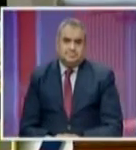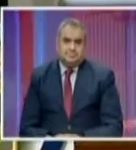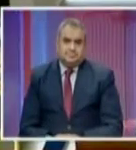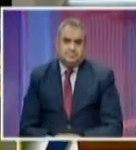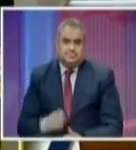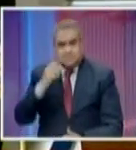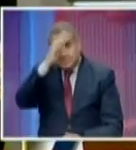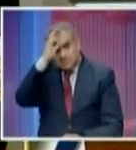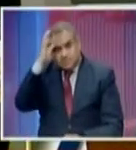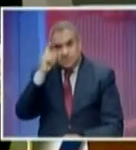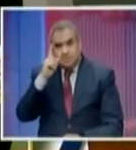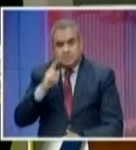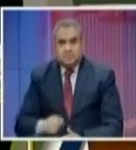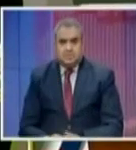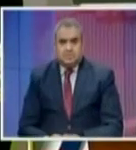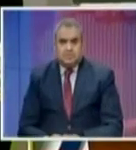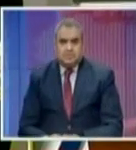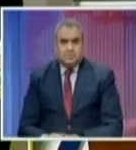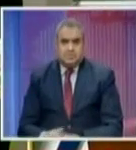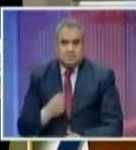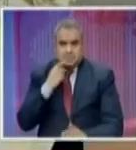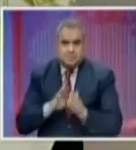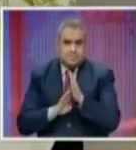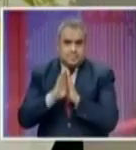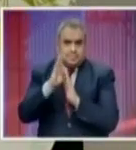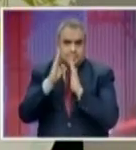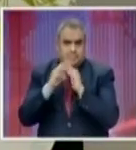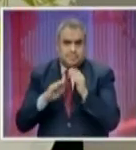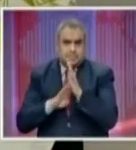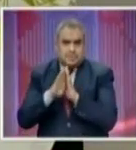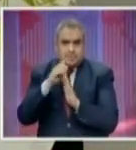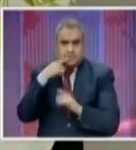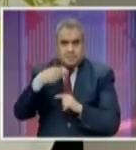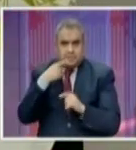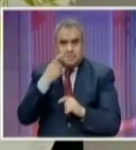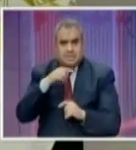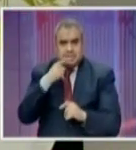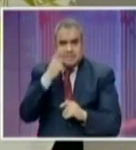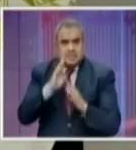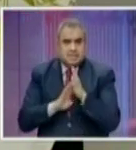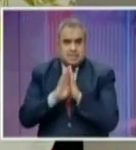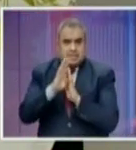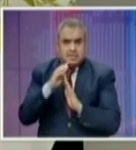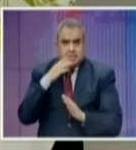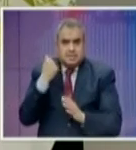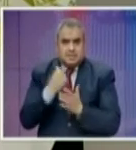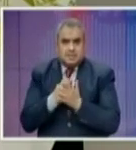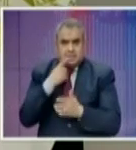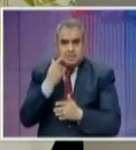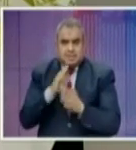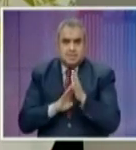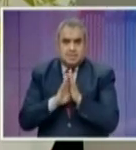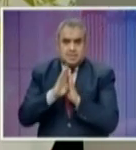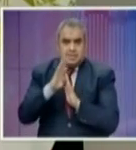وان شاء الله أنا عايز أفهم على مصر، أنا بس أنا سافر تركيا شهر 3، عايز أكلوا أشكروا